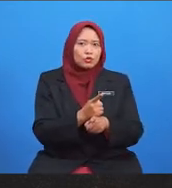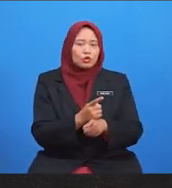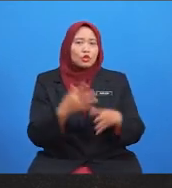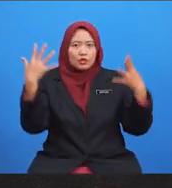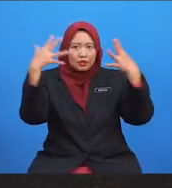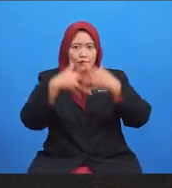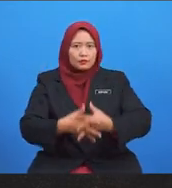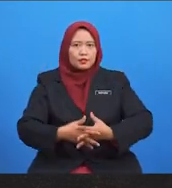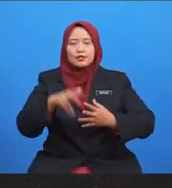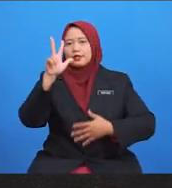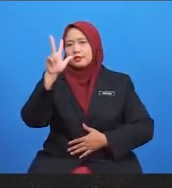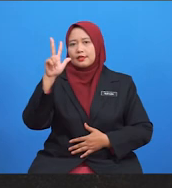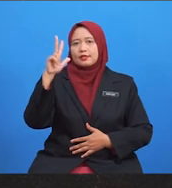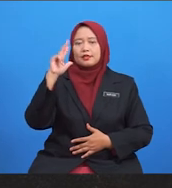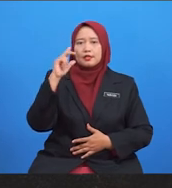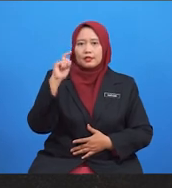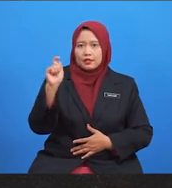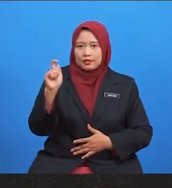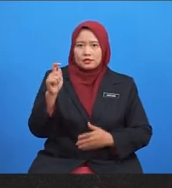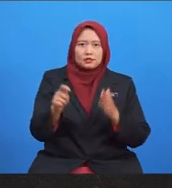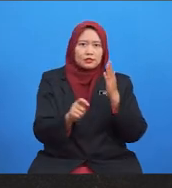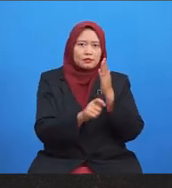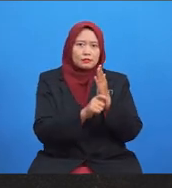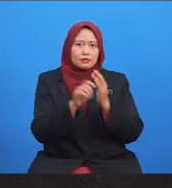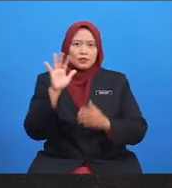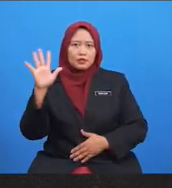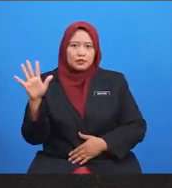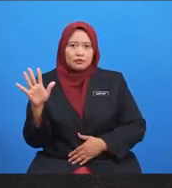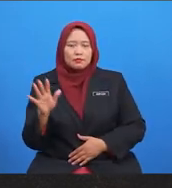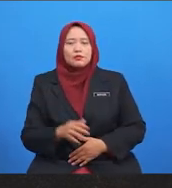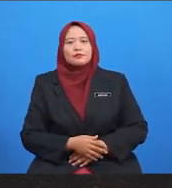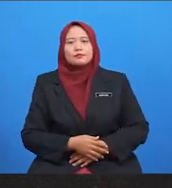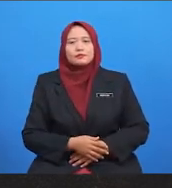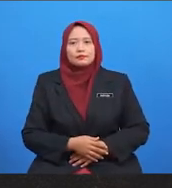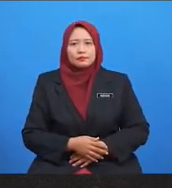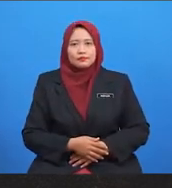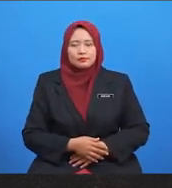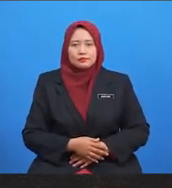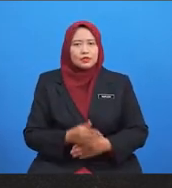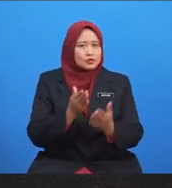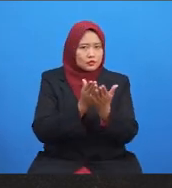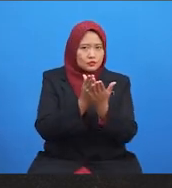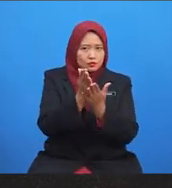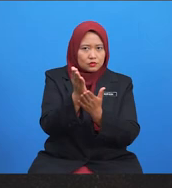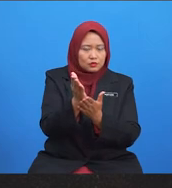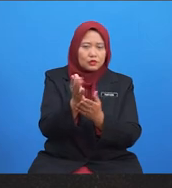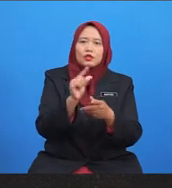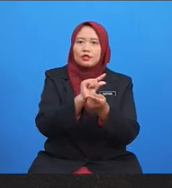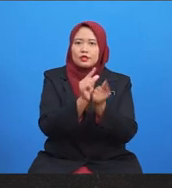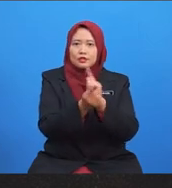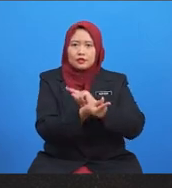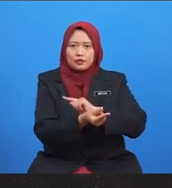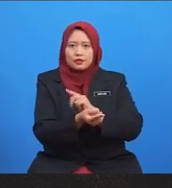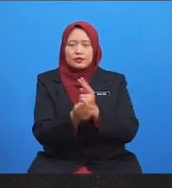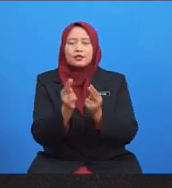tambah 5, kita akan dapat 3x kuasa 2 per 2 tambah 5. Seterusnya, kita akan gantikan nilai